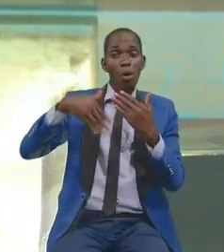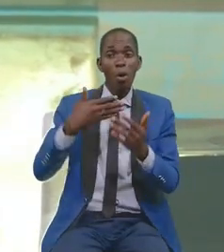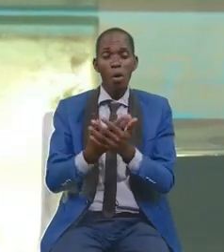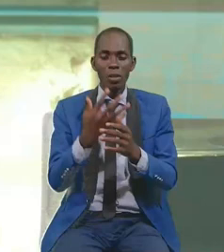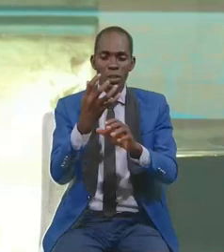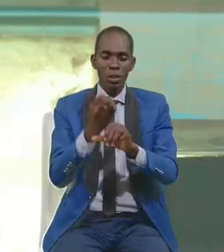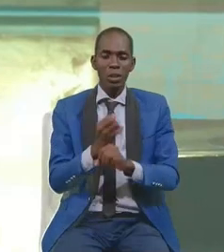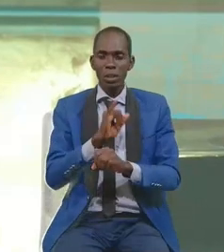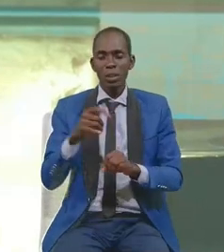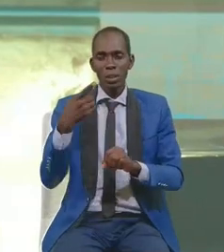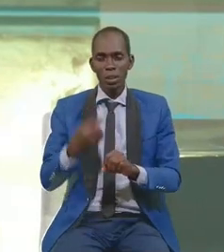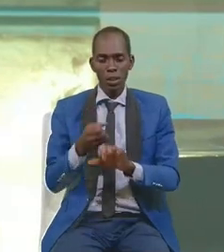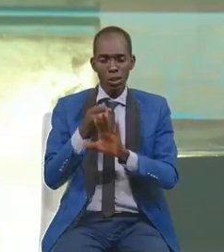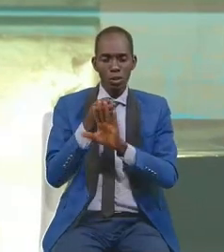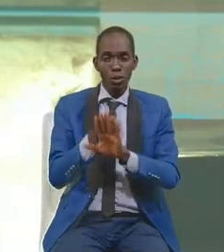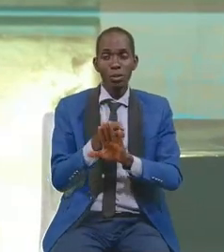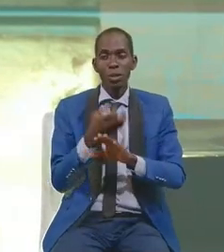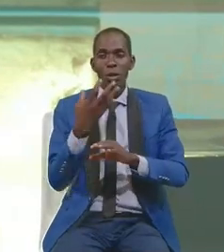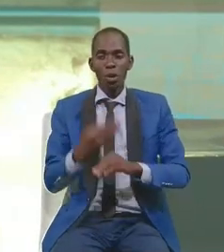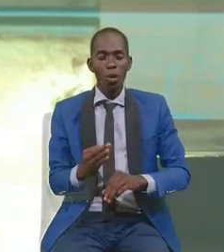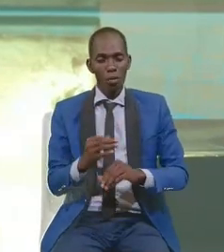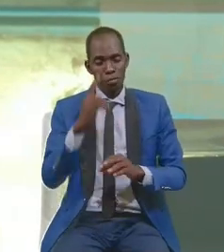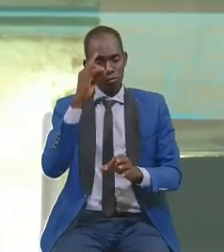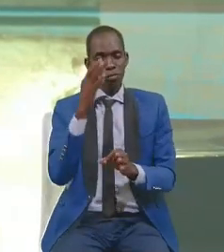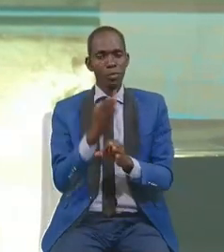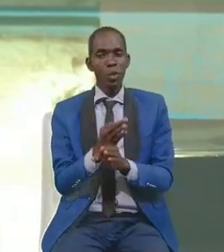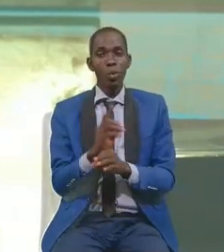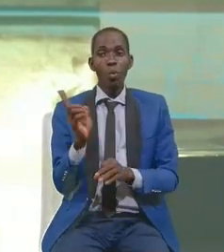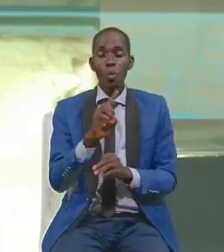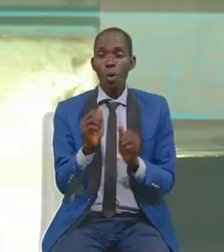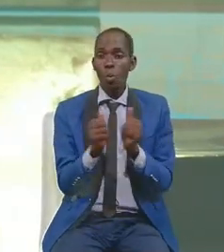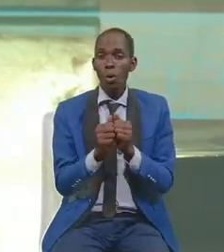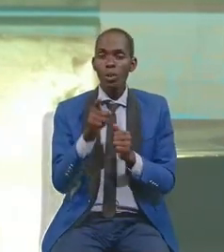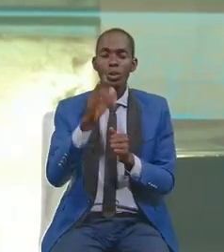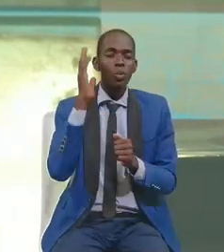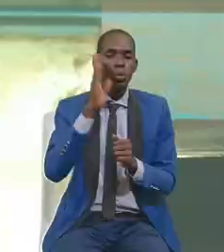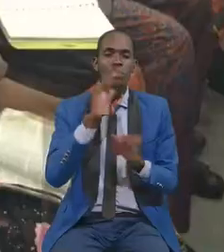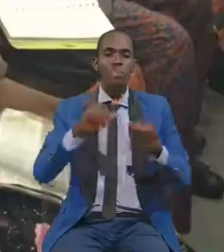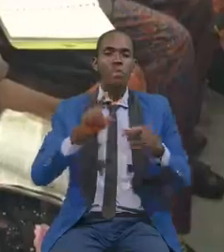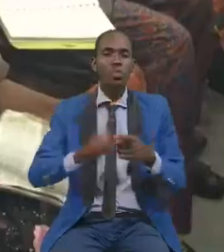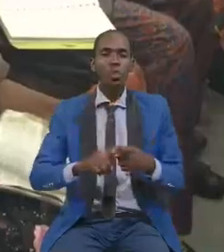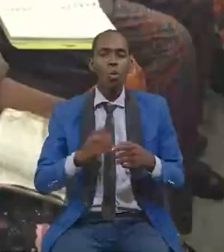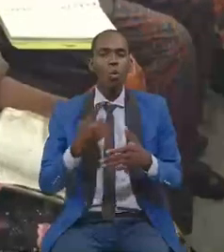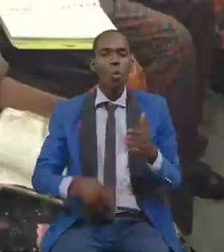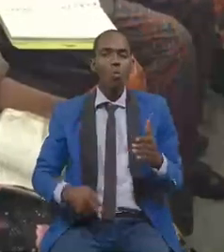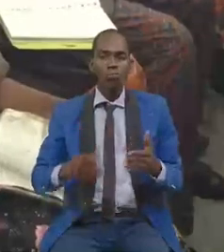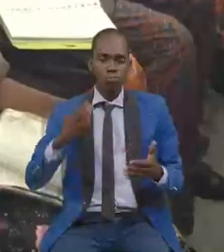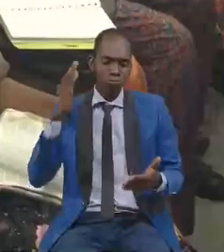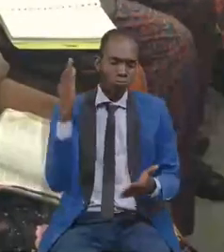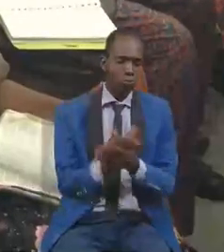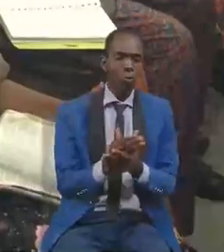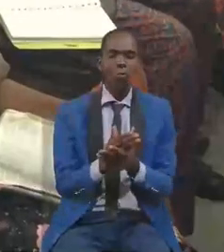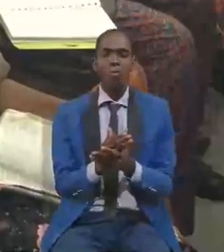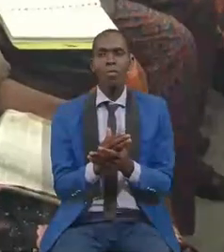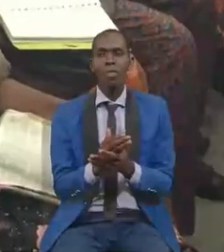de la foi avec lequel vous pourrez éteindre. Dites-le moi. Tous les traits enflammés du malin. Dites-le à haute